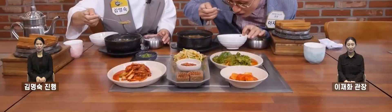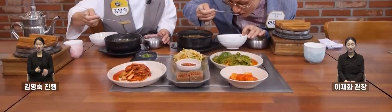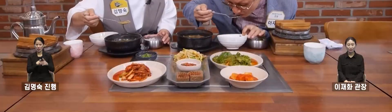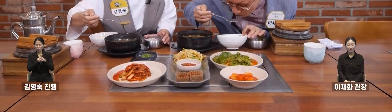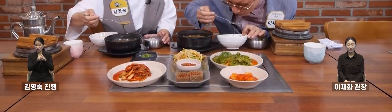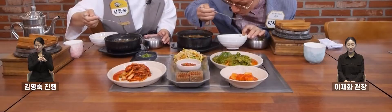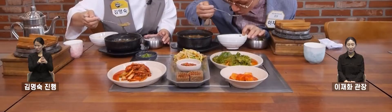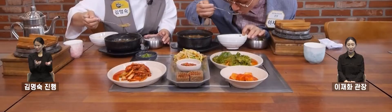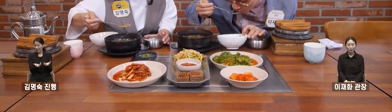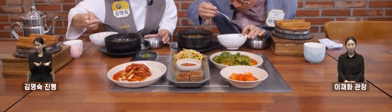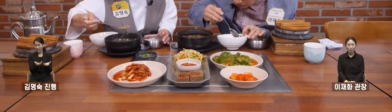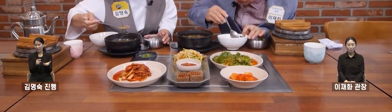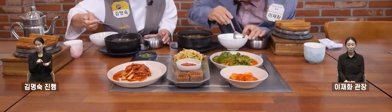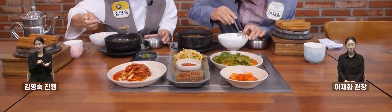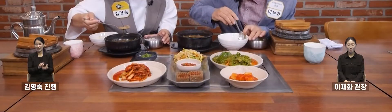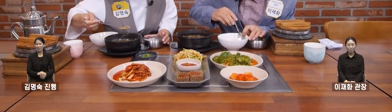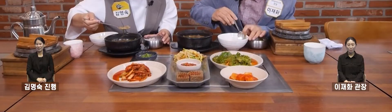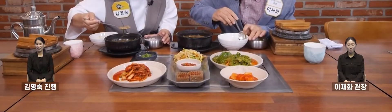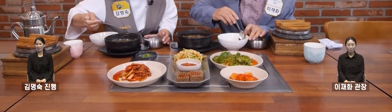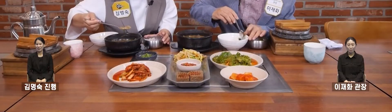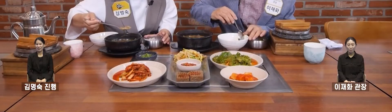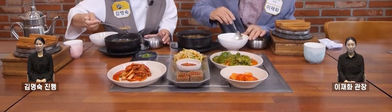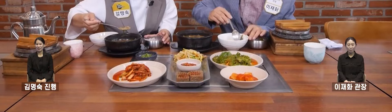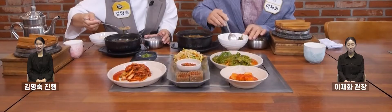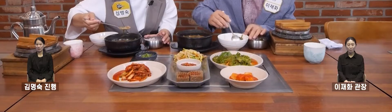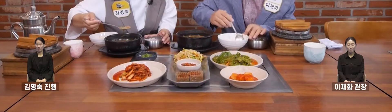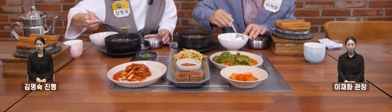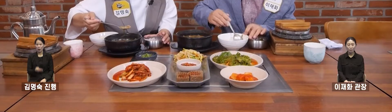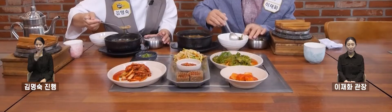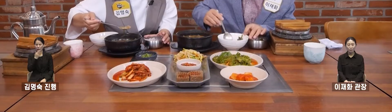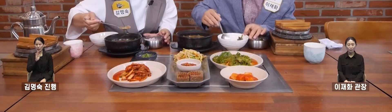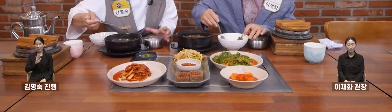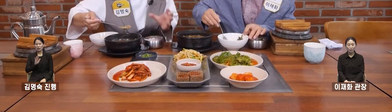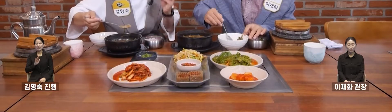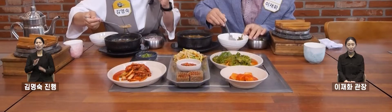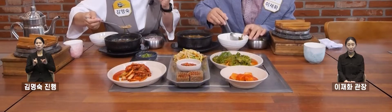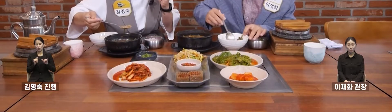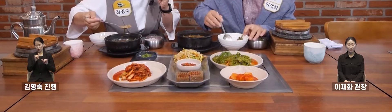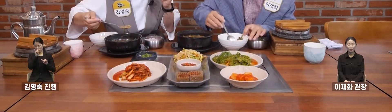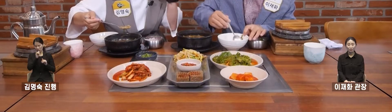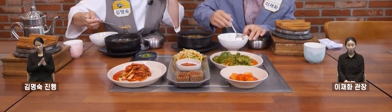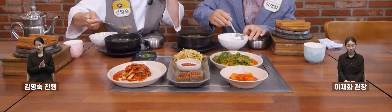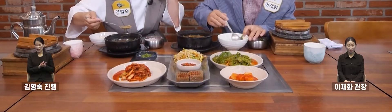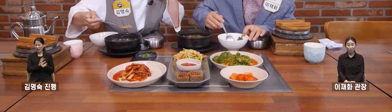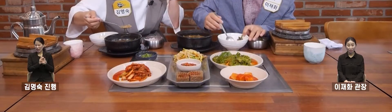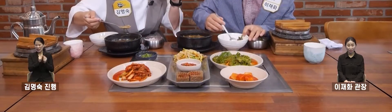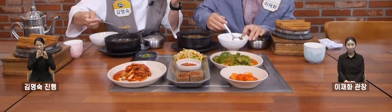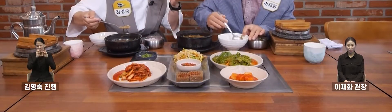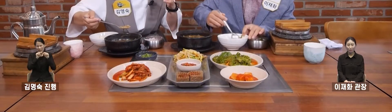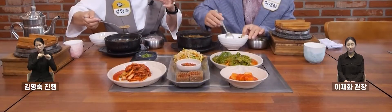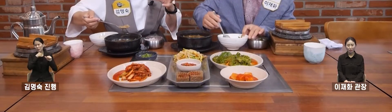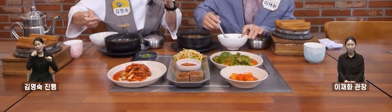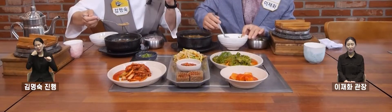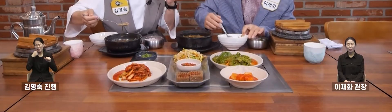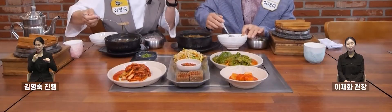그러니까 추어탕이라는 그런, 이렇게, 안 드시는 분들도 계시잖아요. 그, 진흙, 그런 예. 냄새,